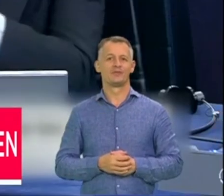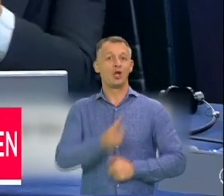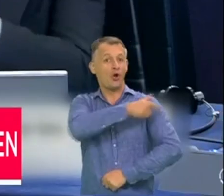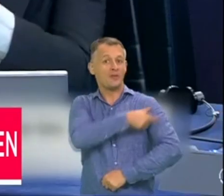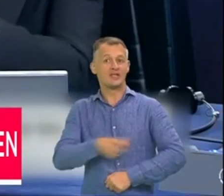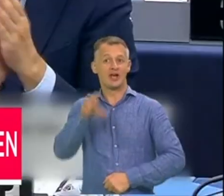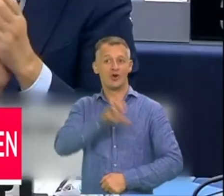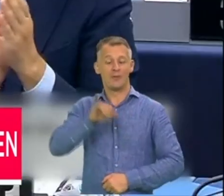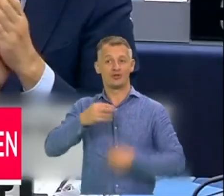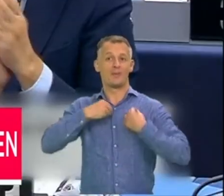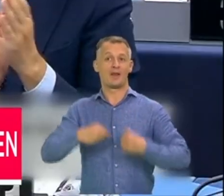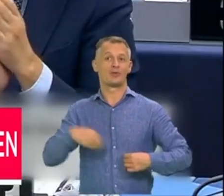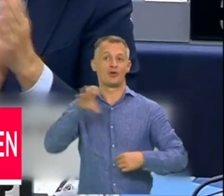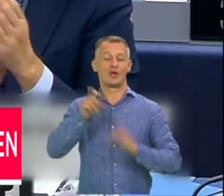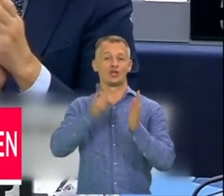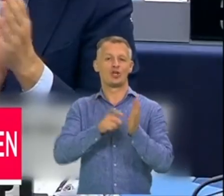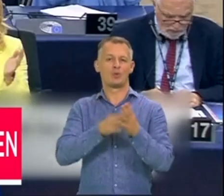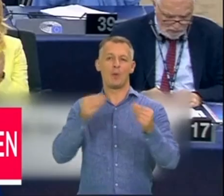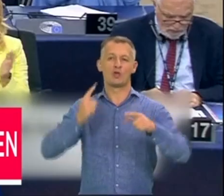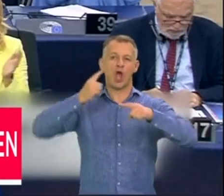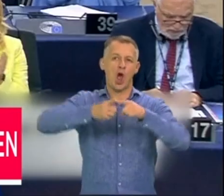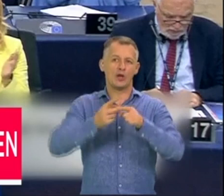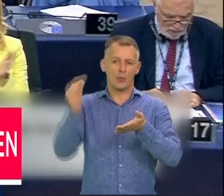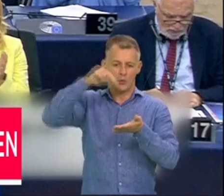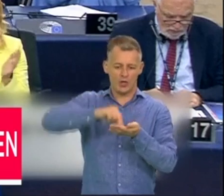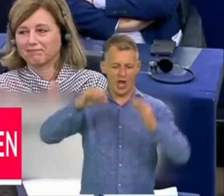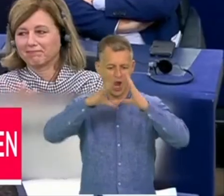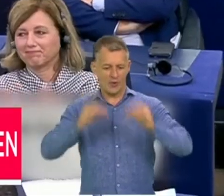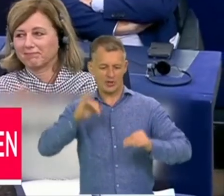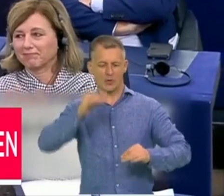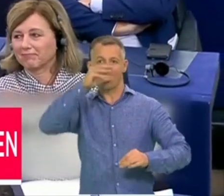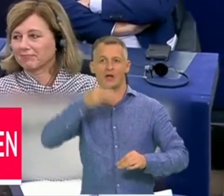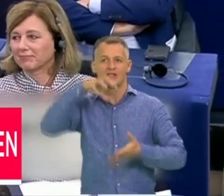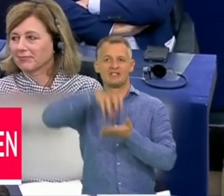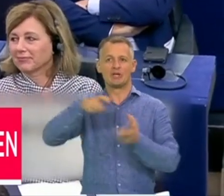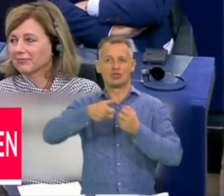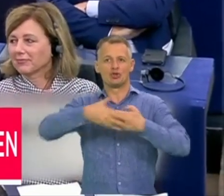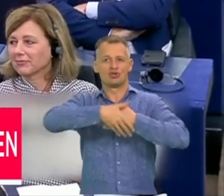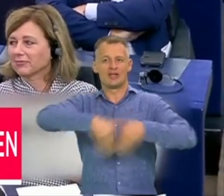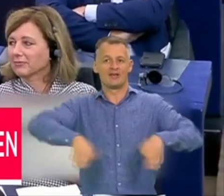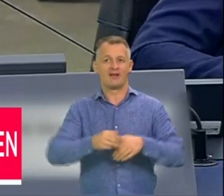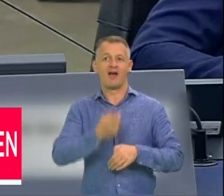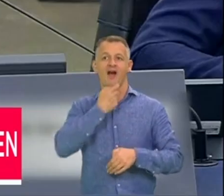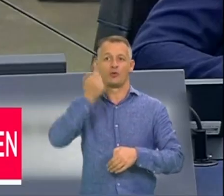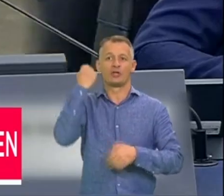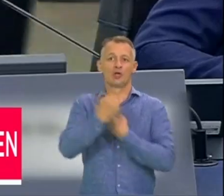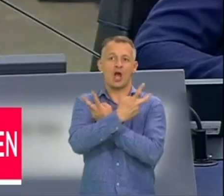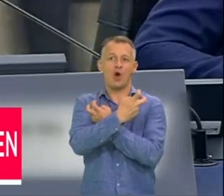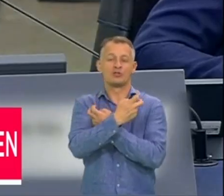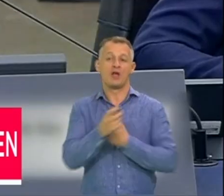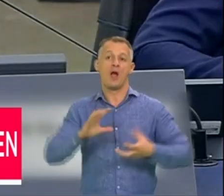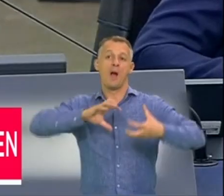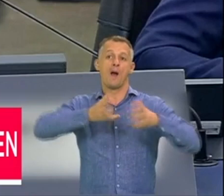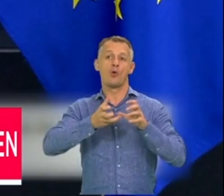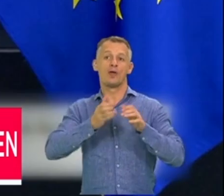Comisia Europeană și Parlamentul European au cerut în nenumărate rânduri includerea României și Bulgariei în Schengen. Anul trecut însă Austria a blocat acest demers printr-un